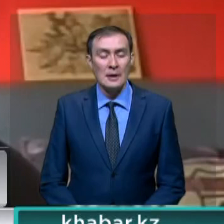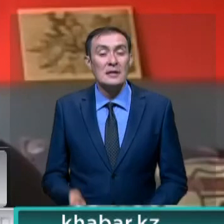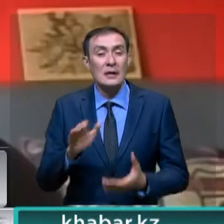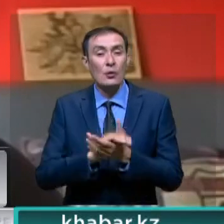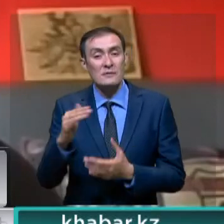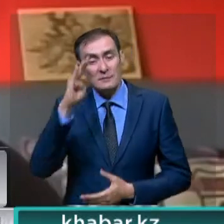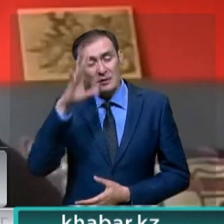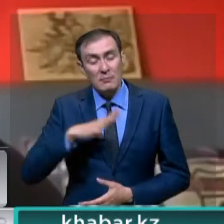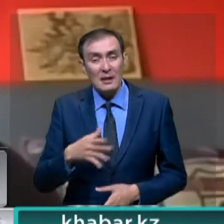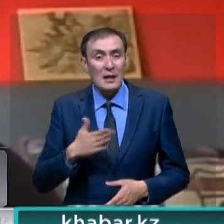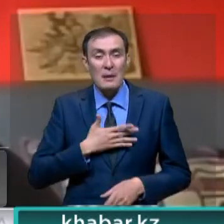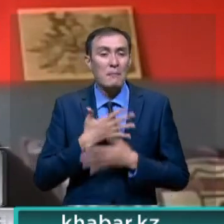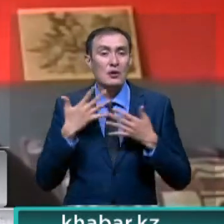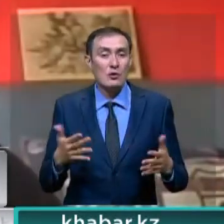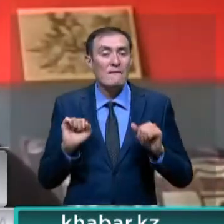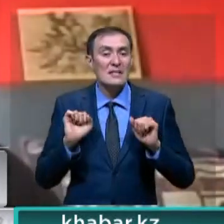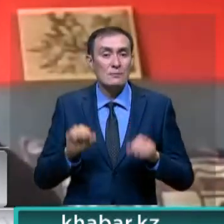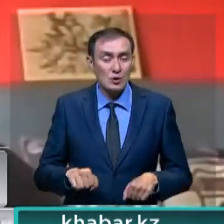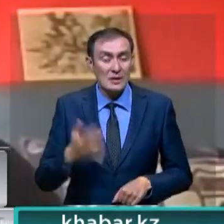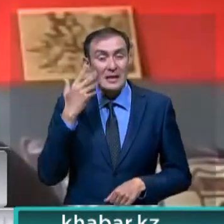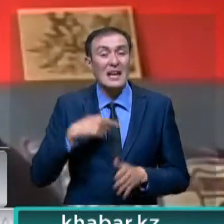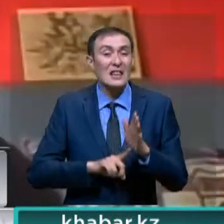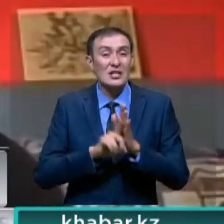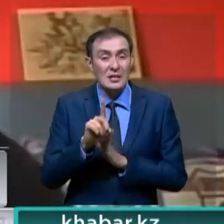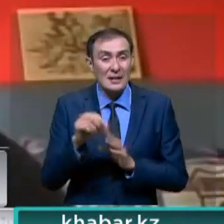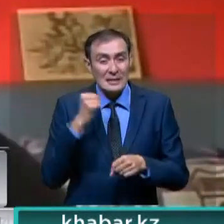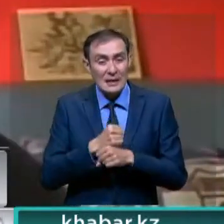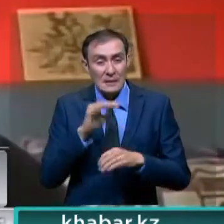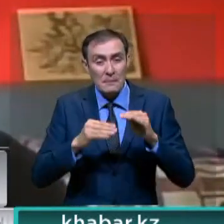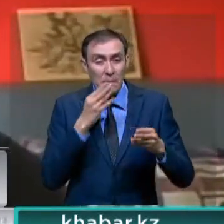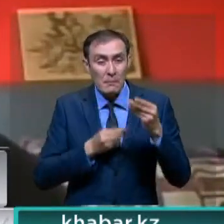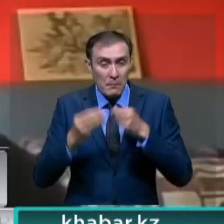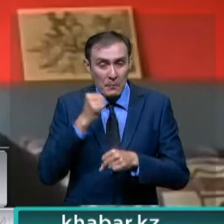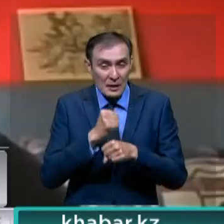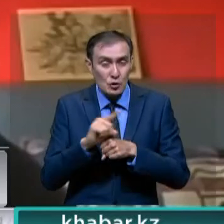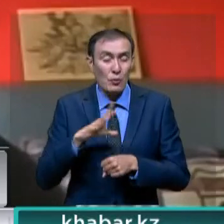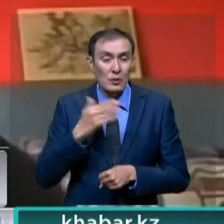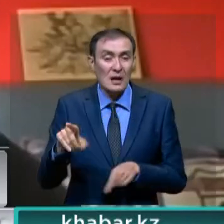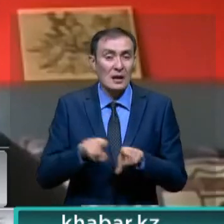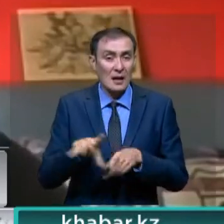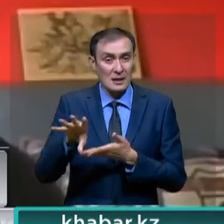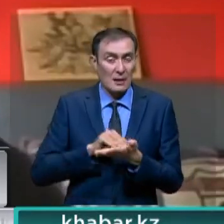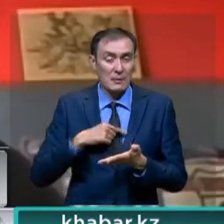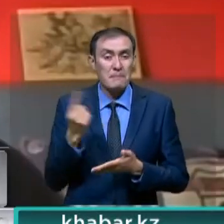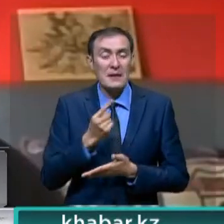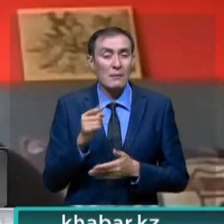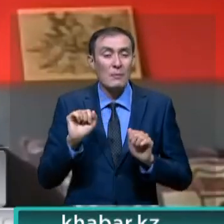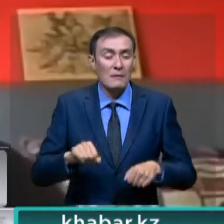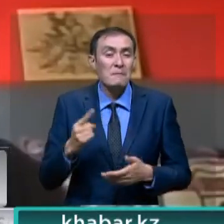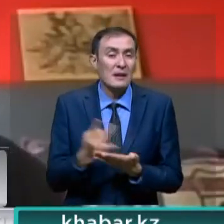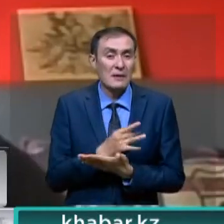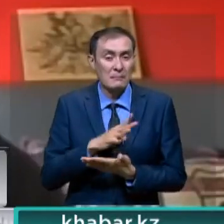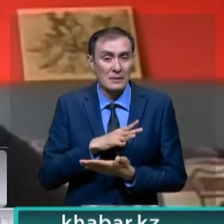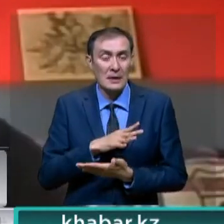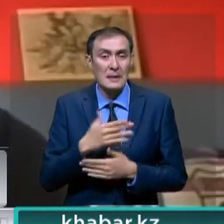Знакомство с ним стало для меня большой возможностью. Когда я начинал делать протез, я мечтал о том, чтобы он, как я когда-то с моим первым протезом, впервые